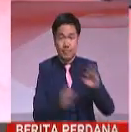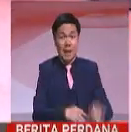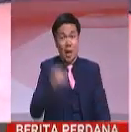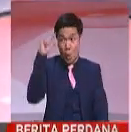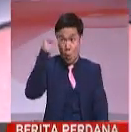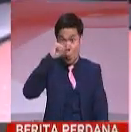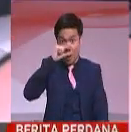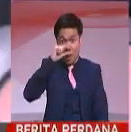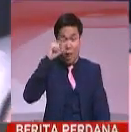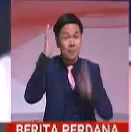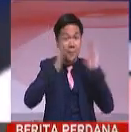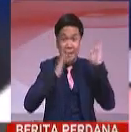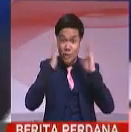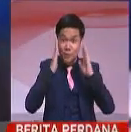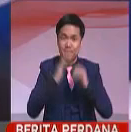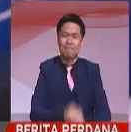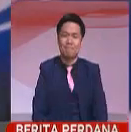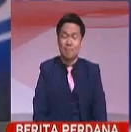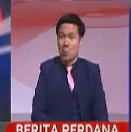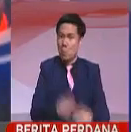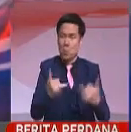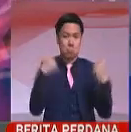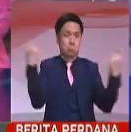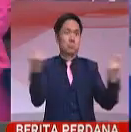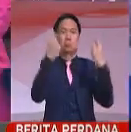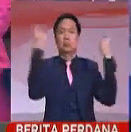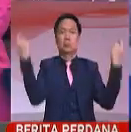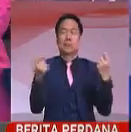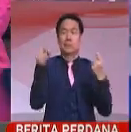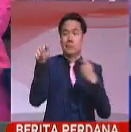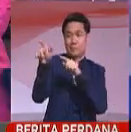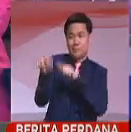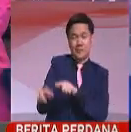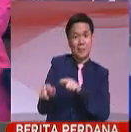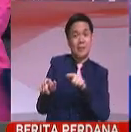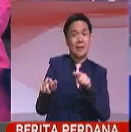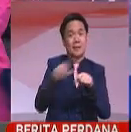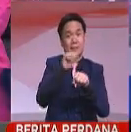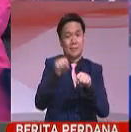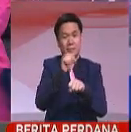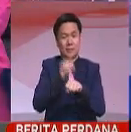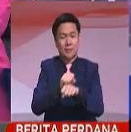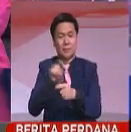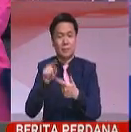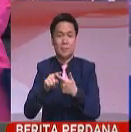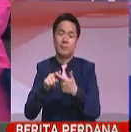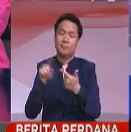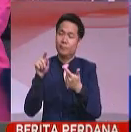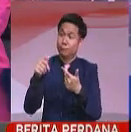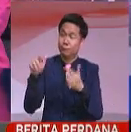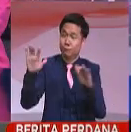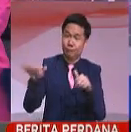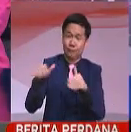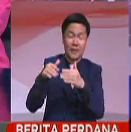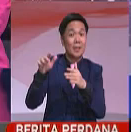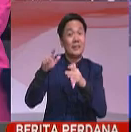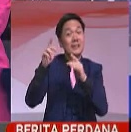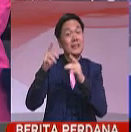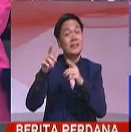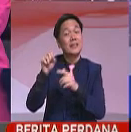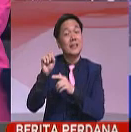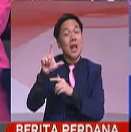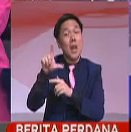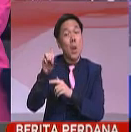Google Malaysia hari ini meraihkan legenda ikon Malaysia Singapura oleh rahmah Puan Sri Saloma menerusi